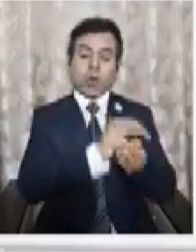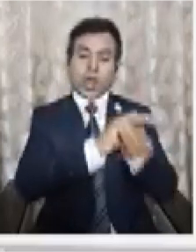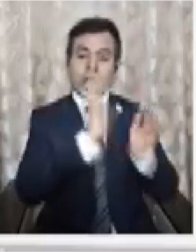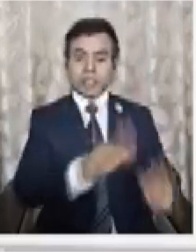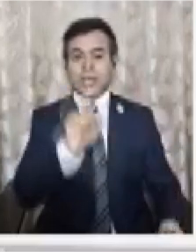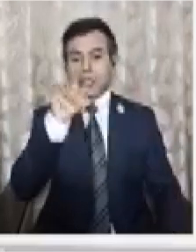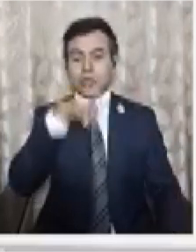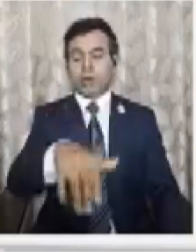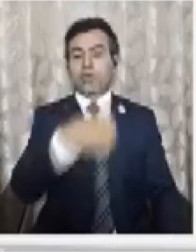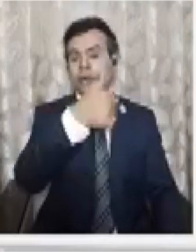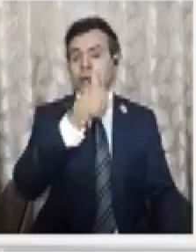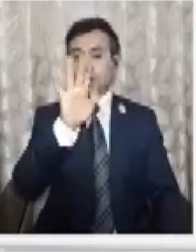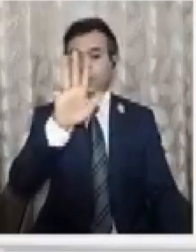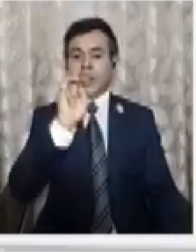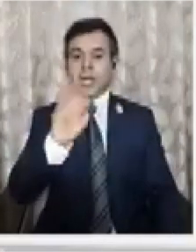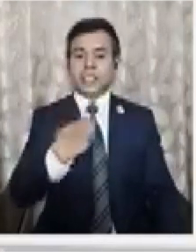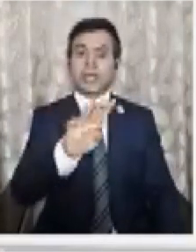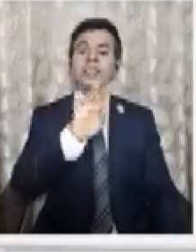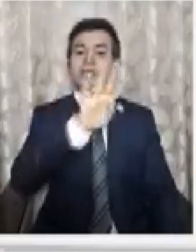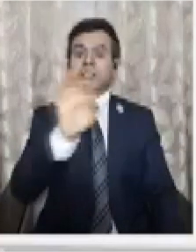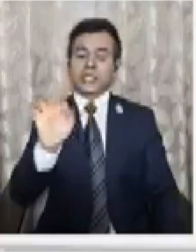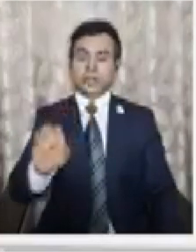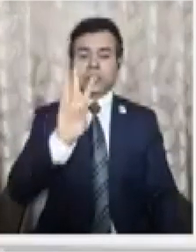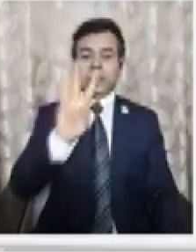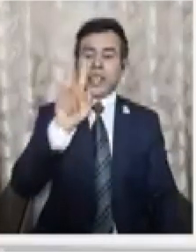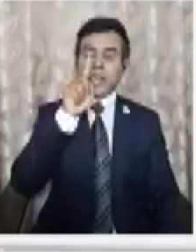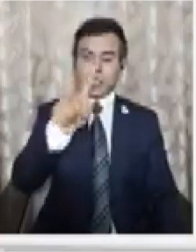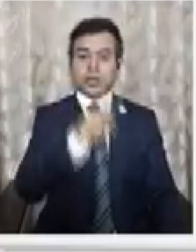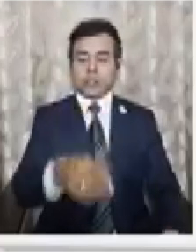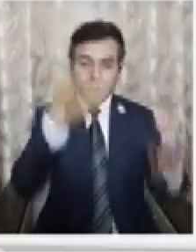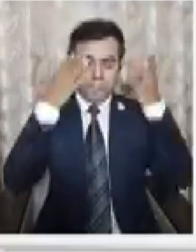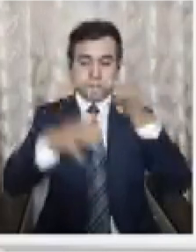23,62,814টি ব্যক্তিগত সুরক্ষা সামগ্রী। বর্তমানে মজুত আছে